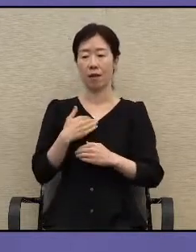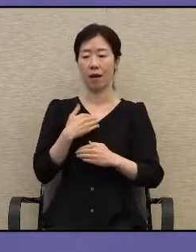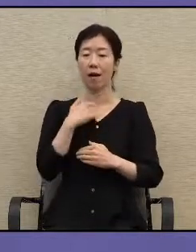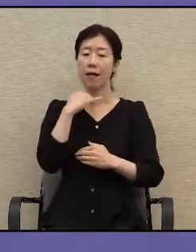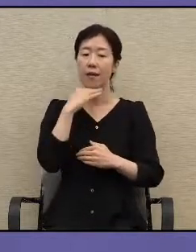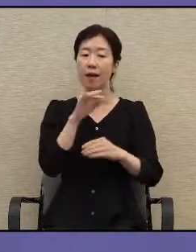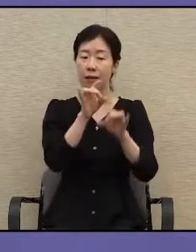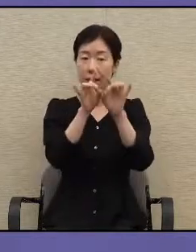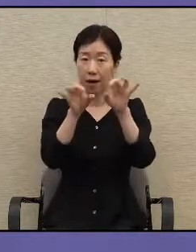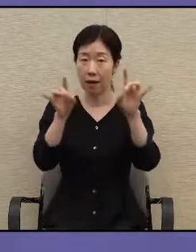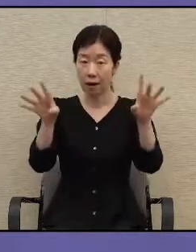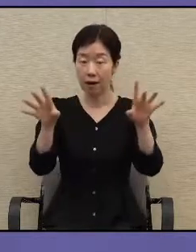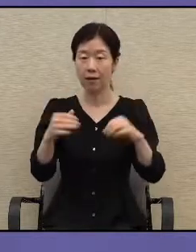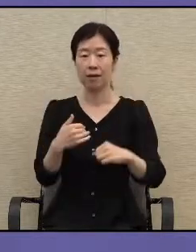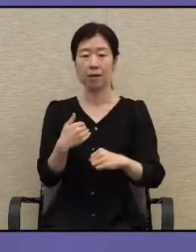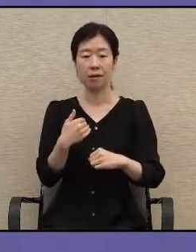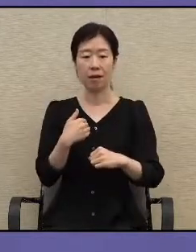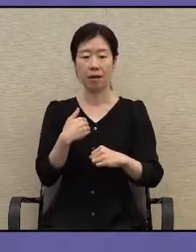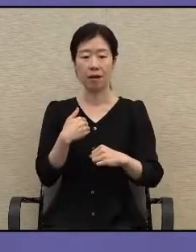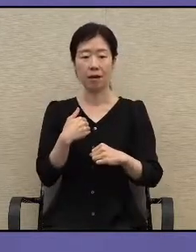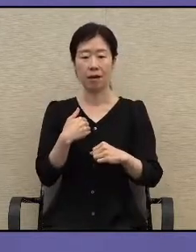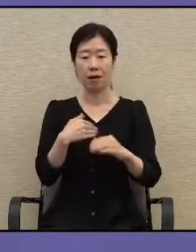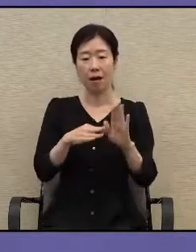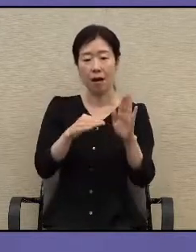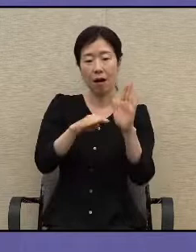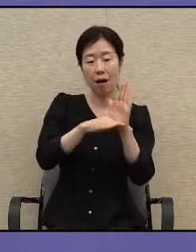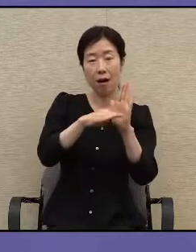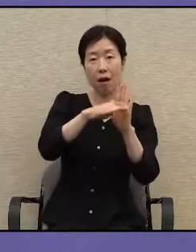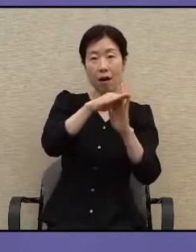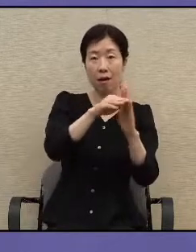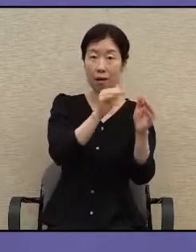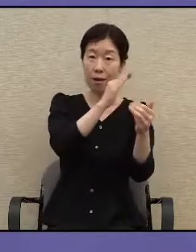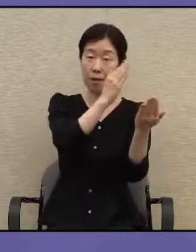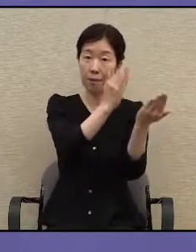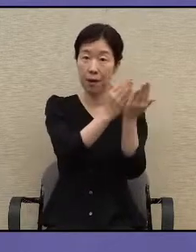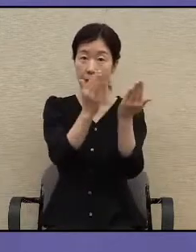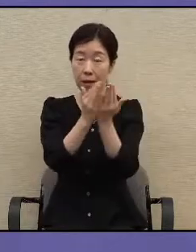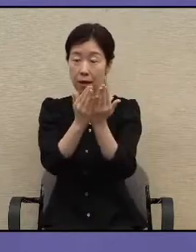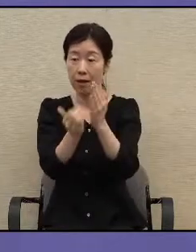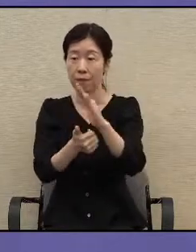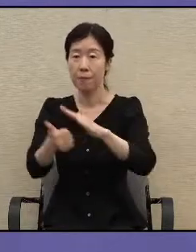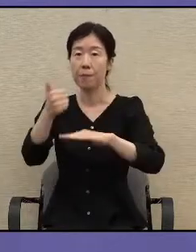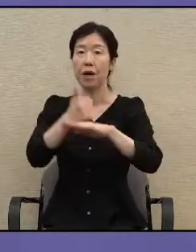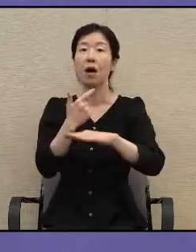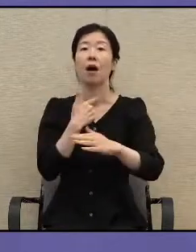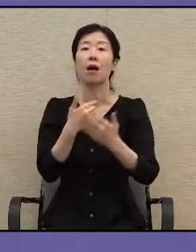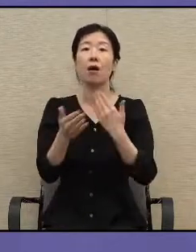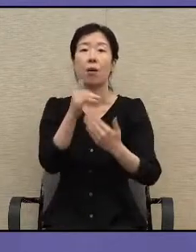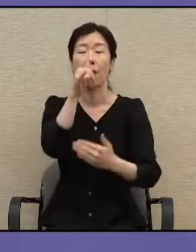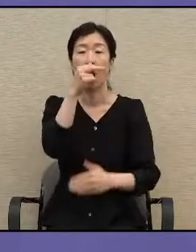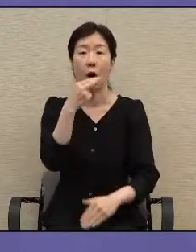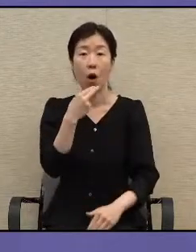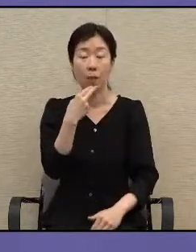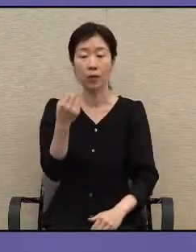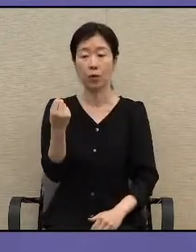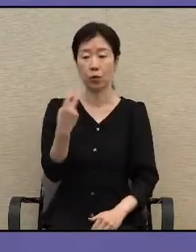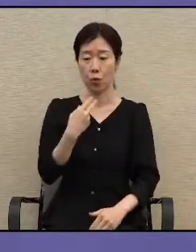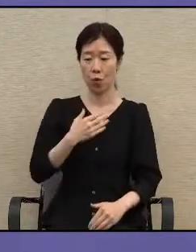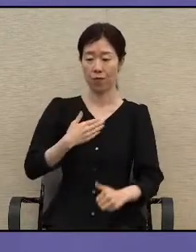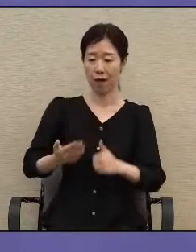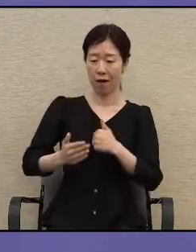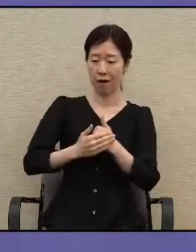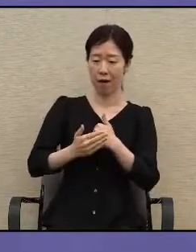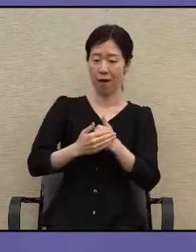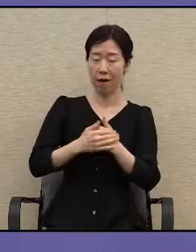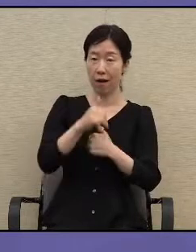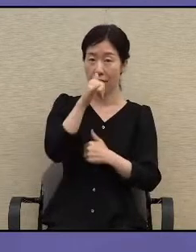또 그 시기에 발달 가업을 얼마나 잘 증진하는가, 또 이런 기회들을 잘 지지하는 내가 지역사회에서 지지적인 지역사회